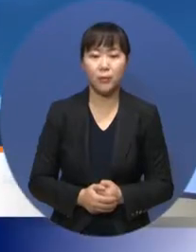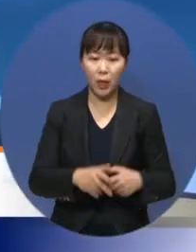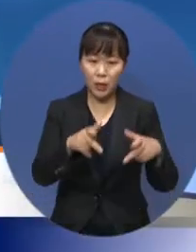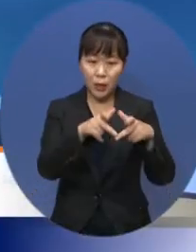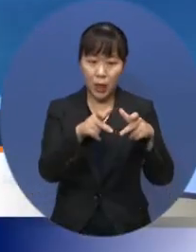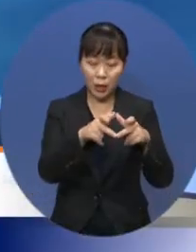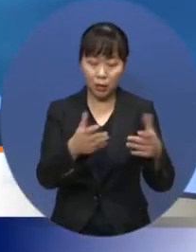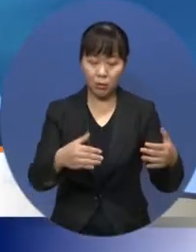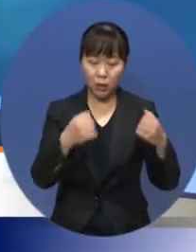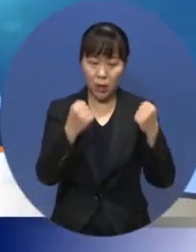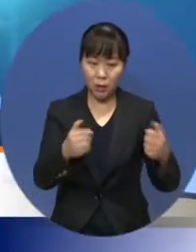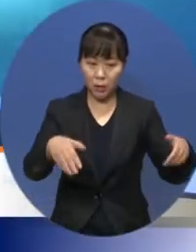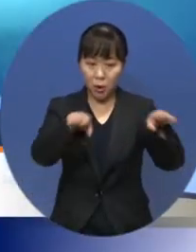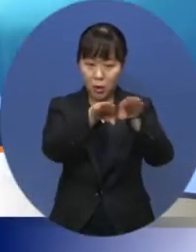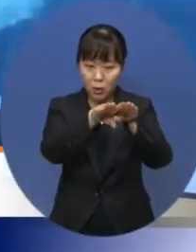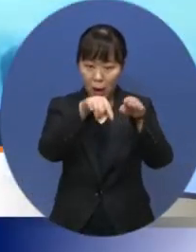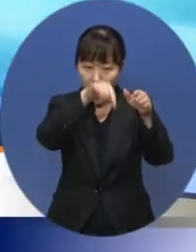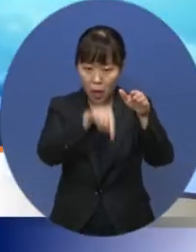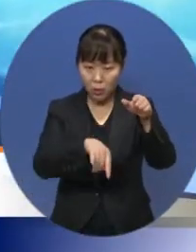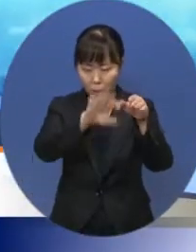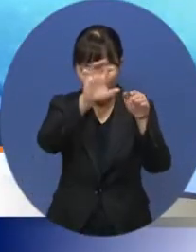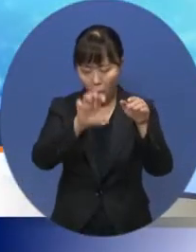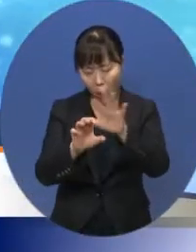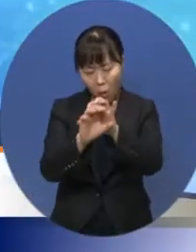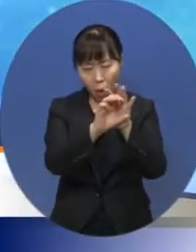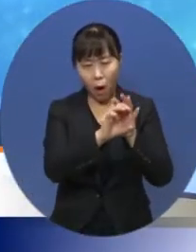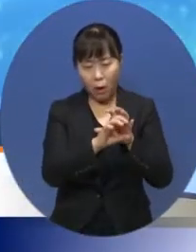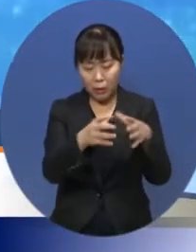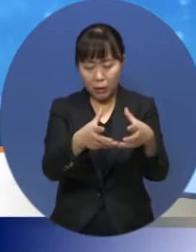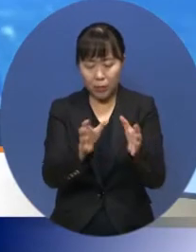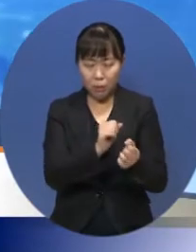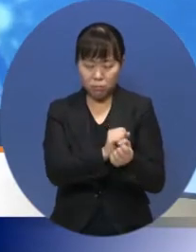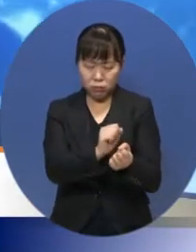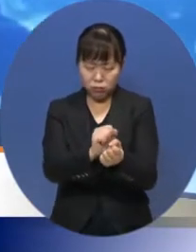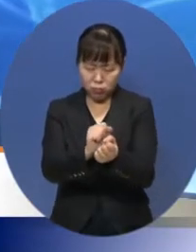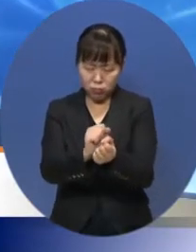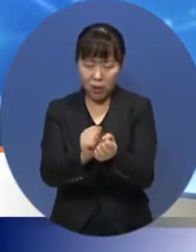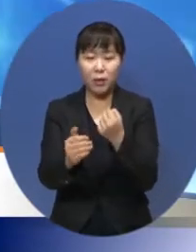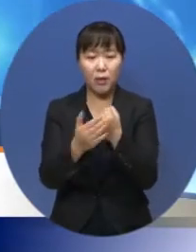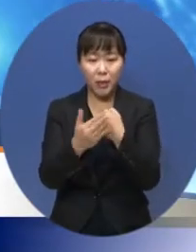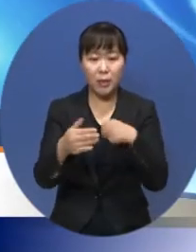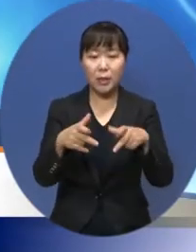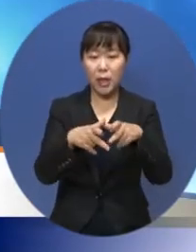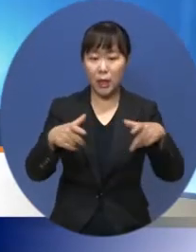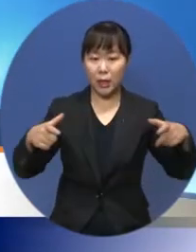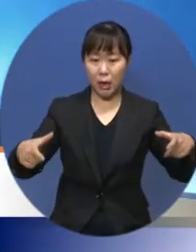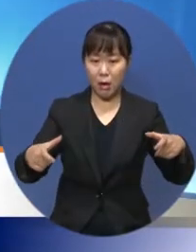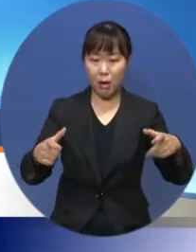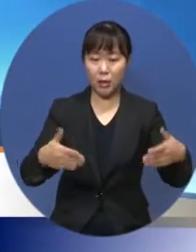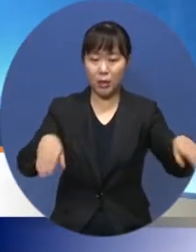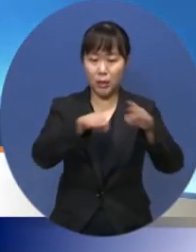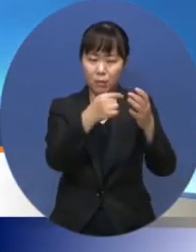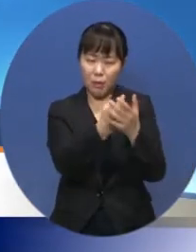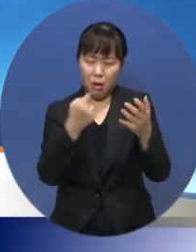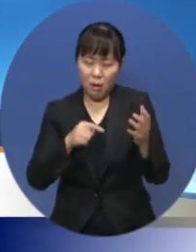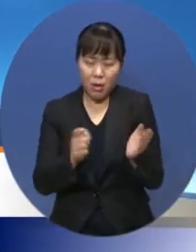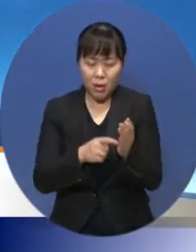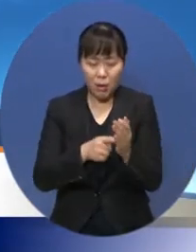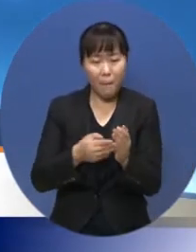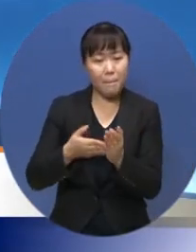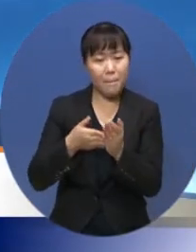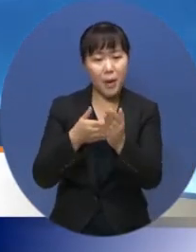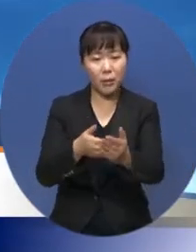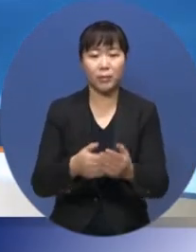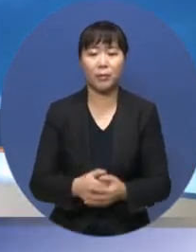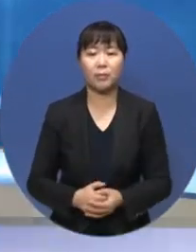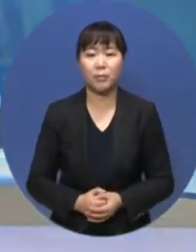장애인 거주 시설 내에 반복되는 코로나19 집단 감염 사태에 대해 장애계가 긴급 탈시설을 촉구하고